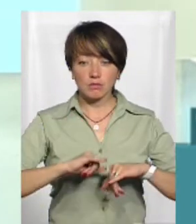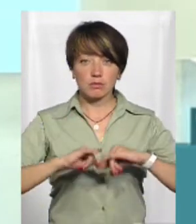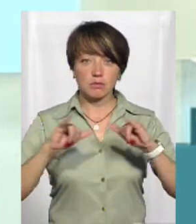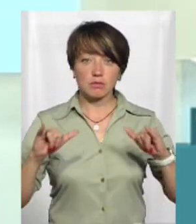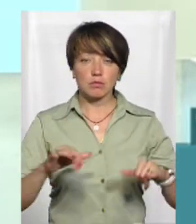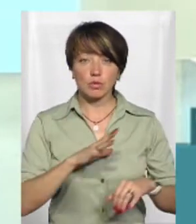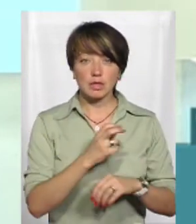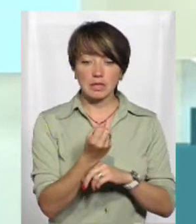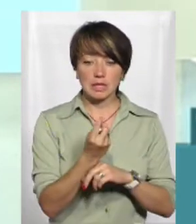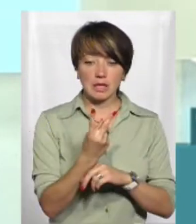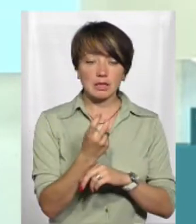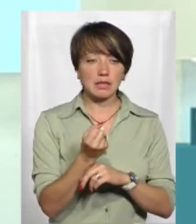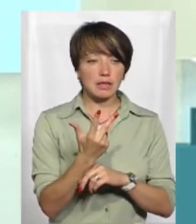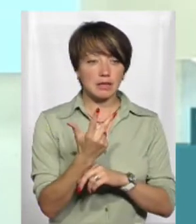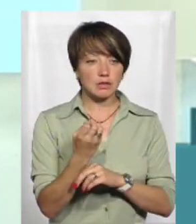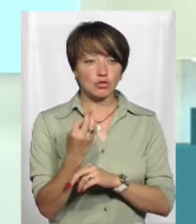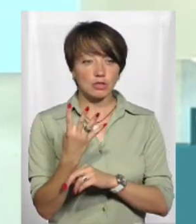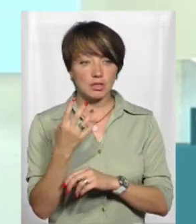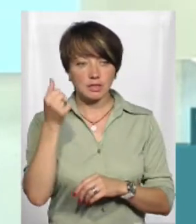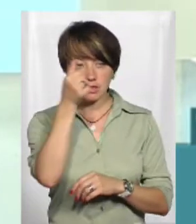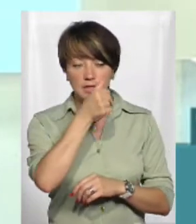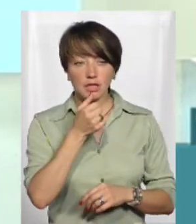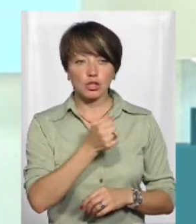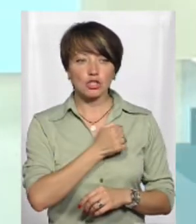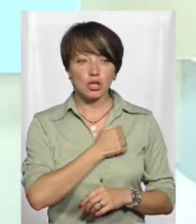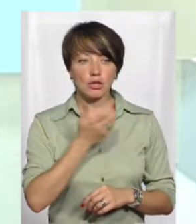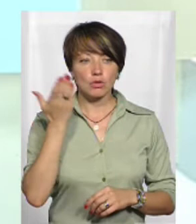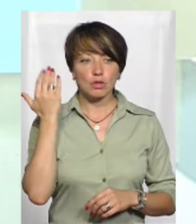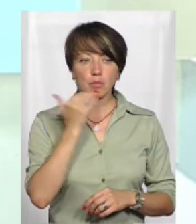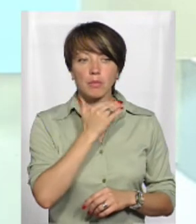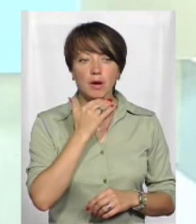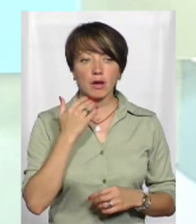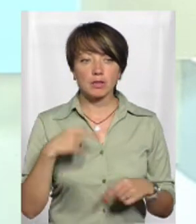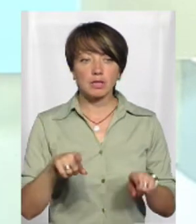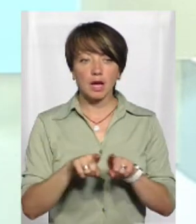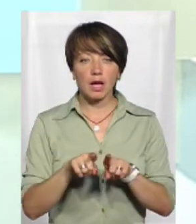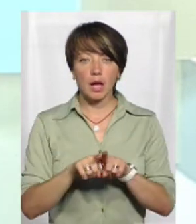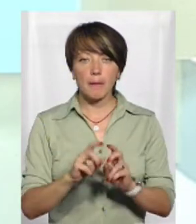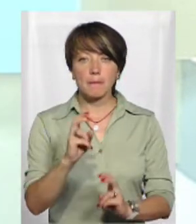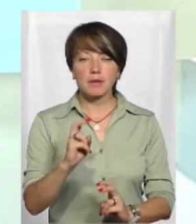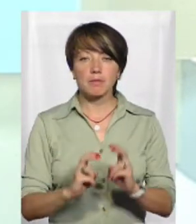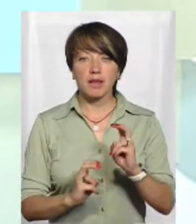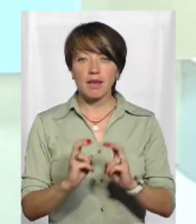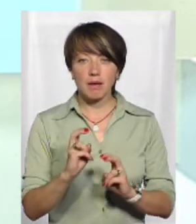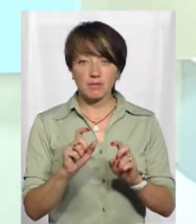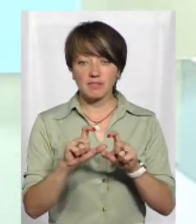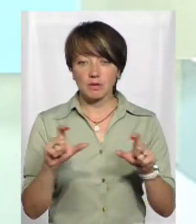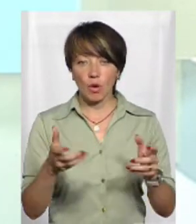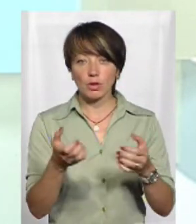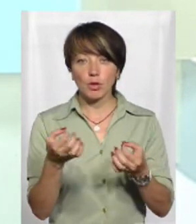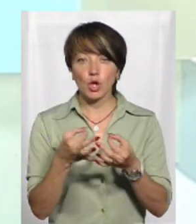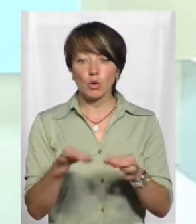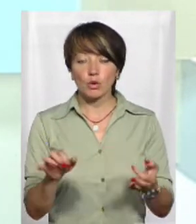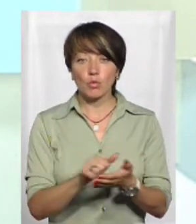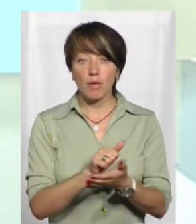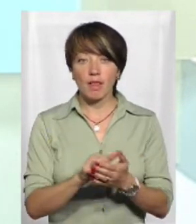там 13-14 рік. І, на жаль, тоді багато таких от підприємств отримало дозвільні документи